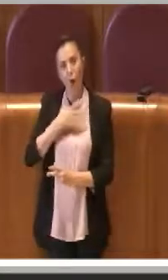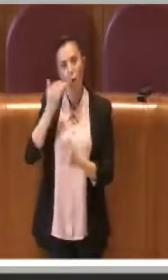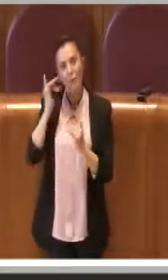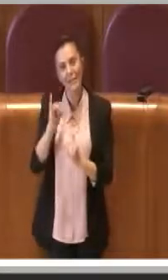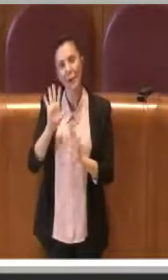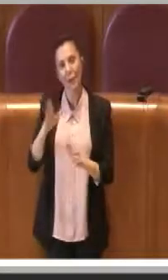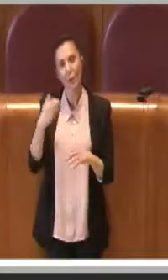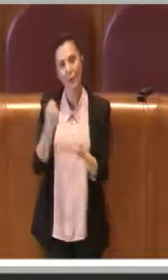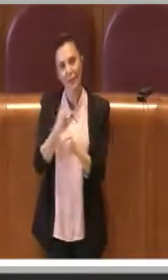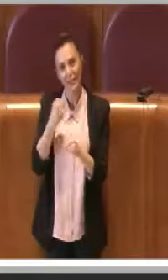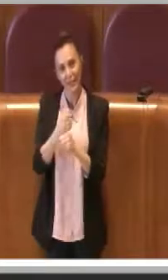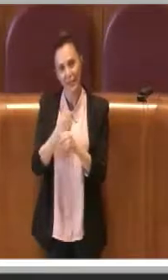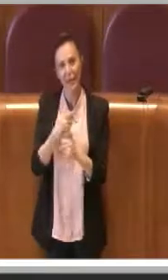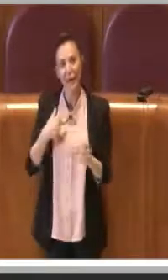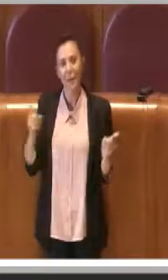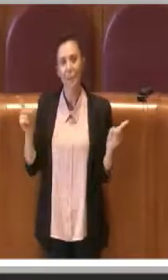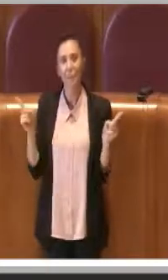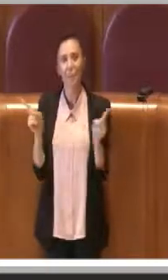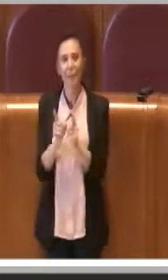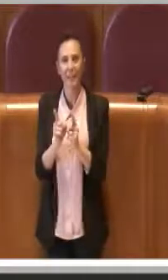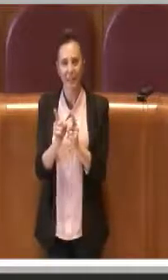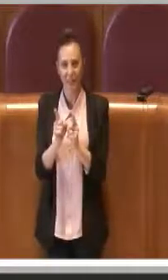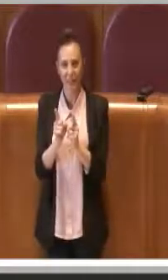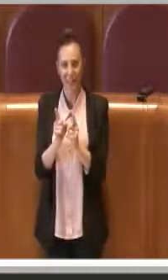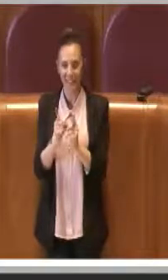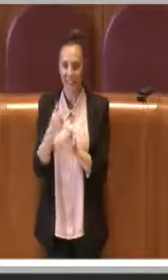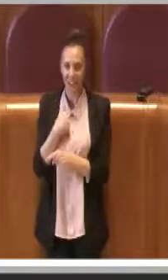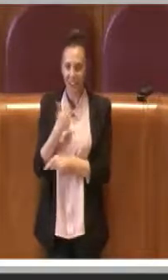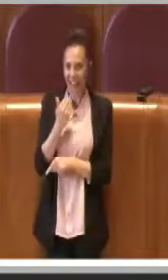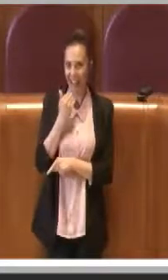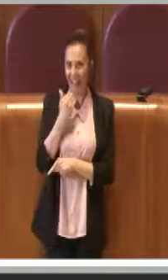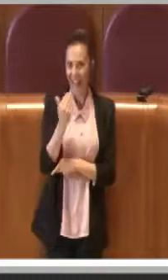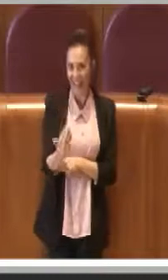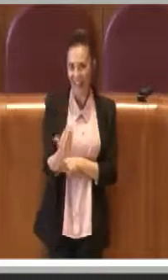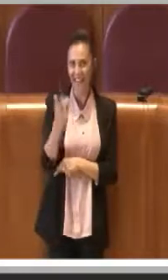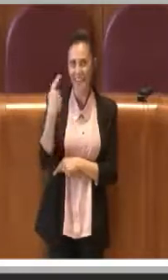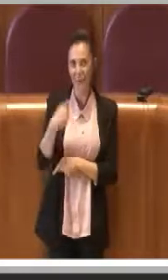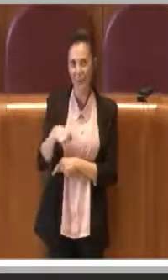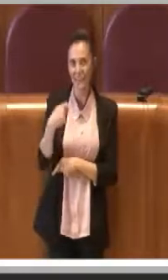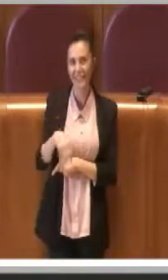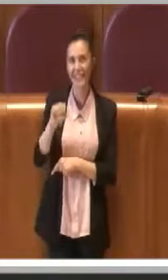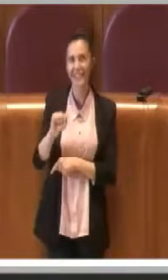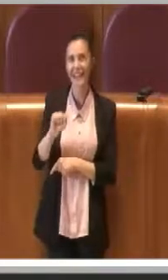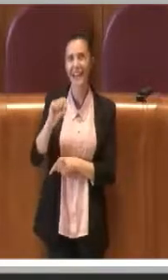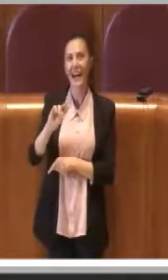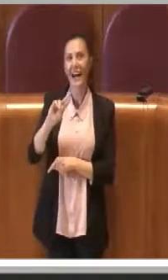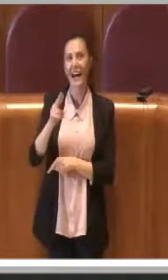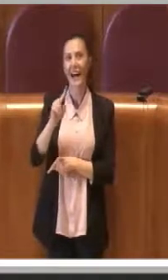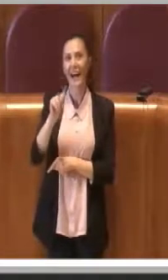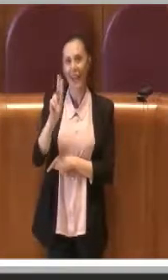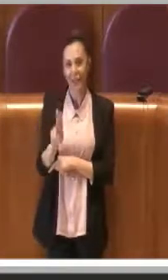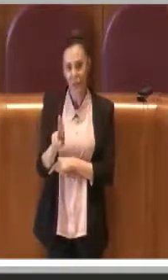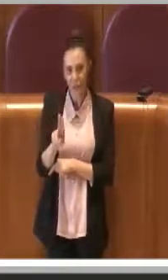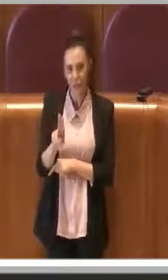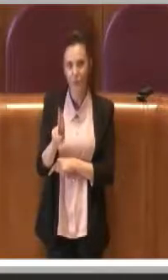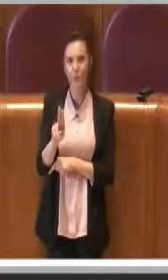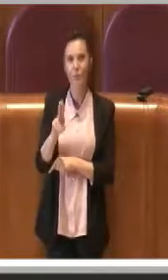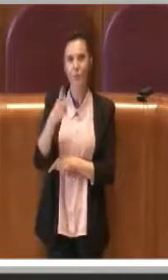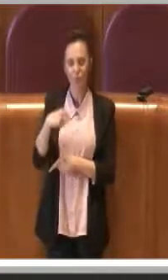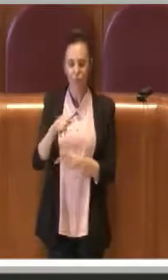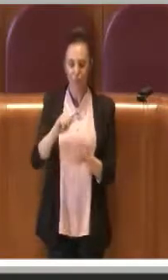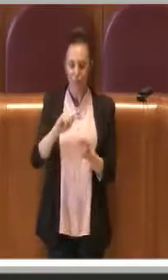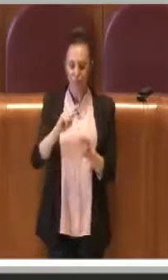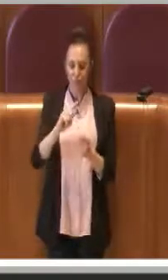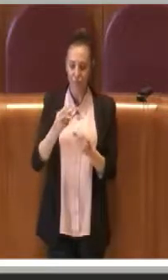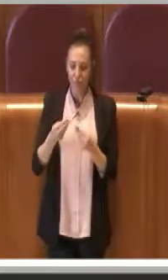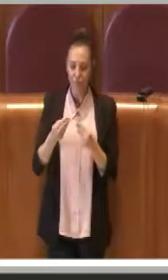Allora, no, molto brevemente, chiaramente io ringrazio il presidente Ardu di aver modificato, di aver